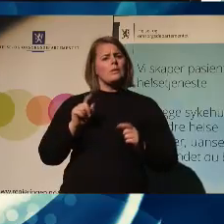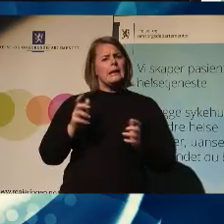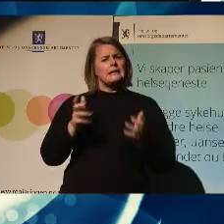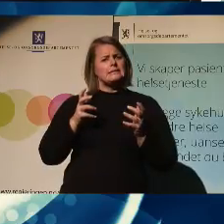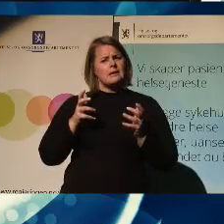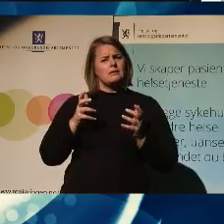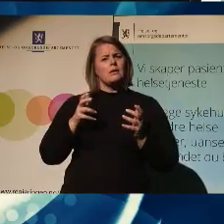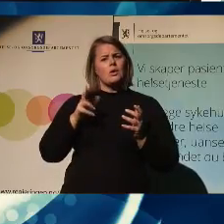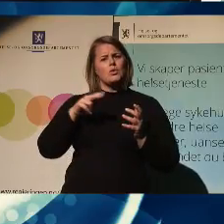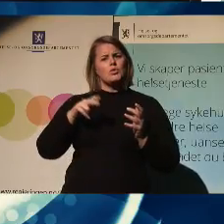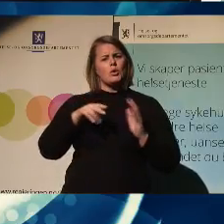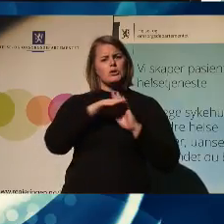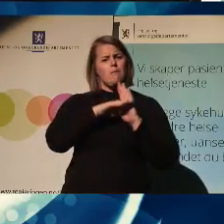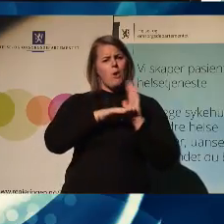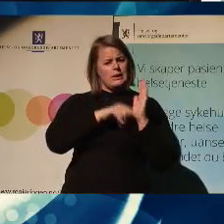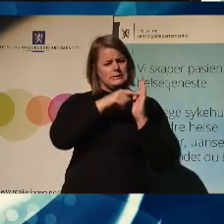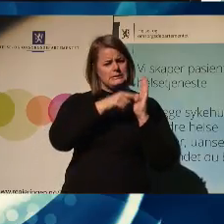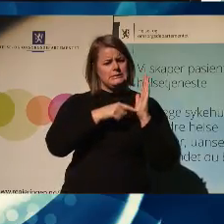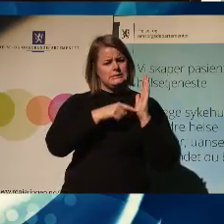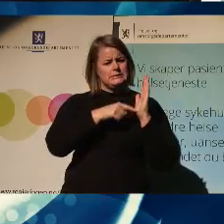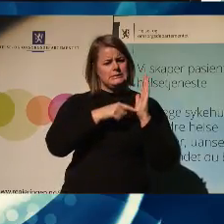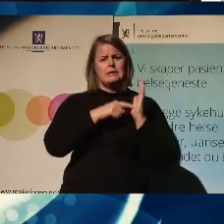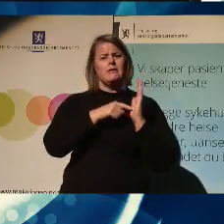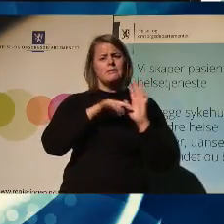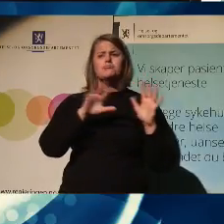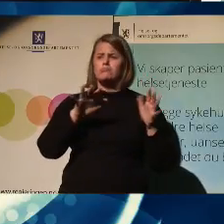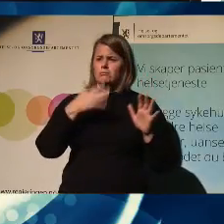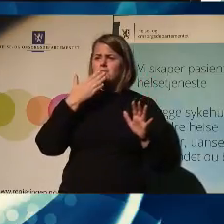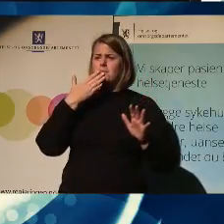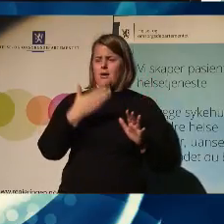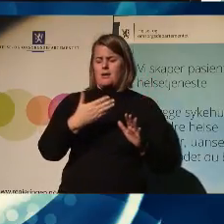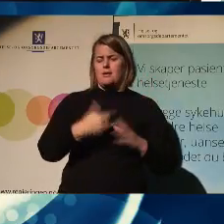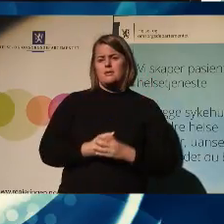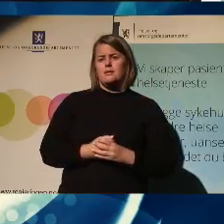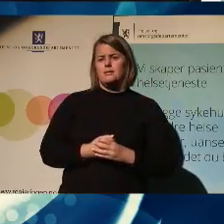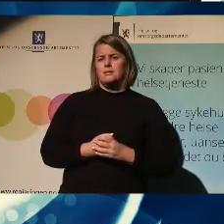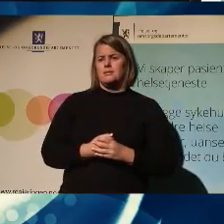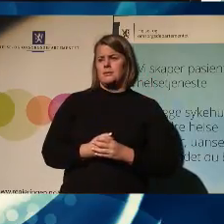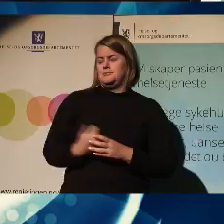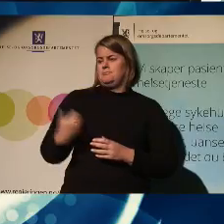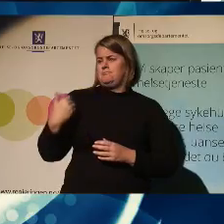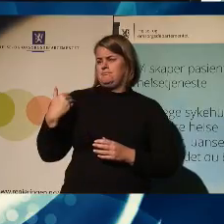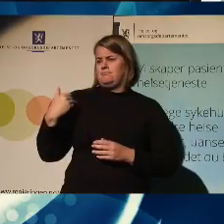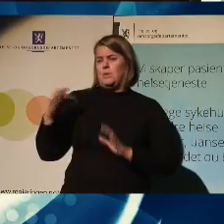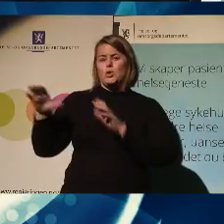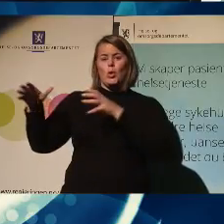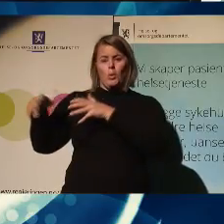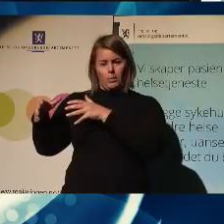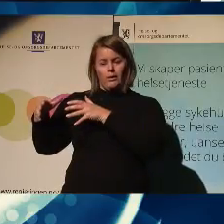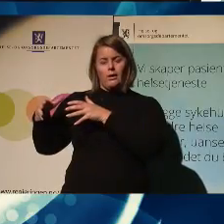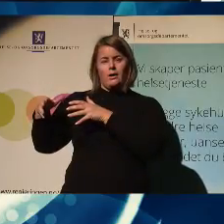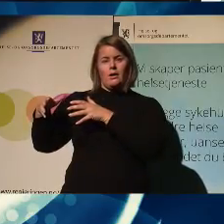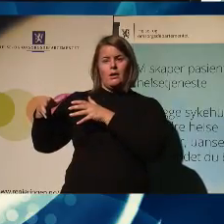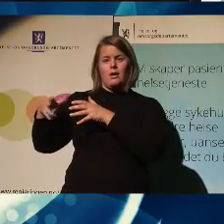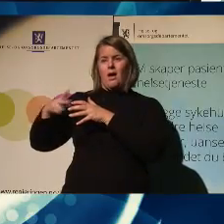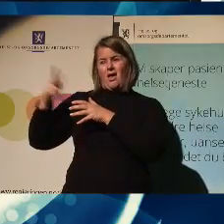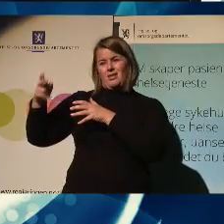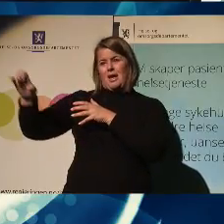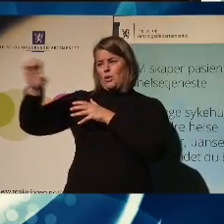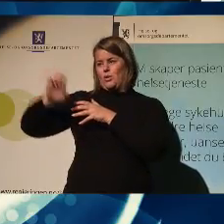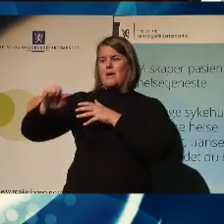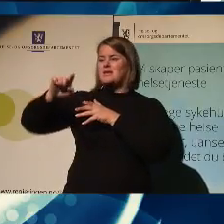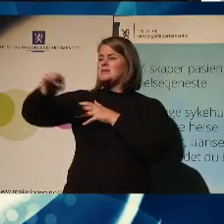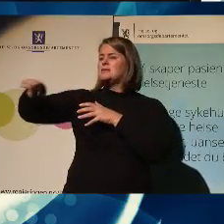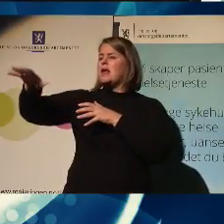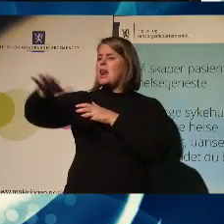at norsk policy faktisk rimelig god. Det har nemlig blitt undersøkt i en gruppe med andre europeiske